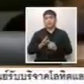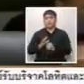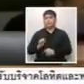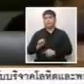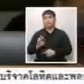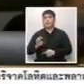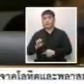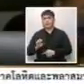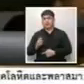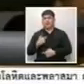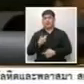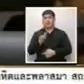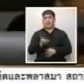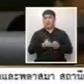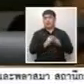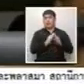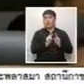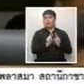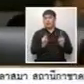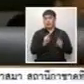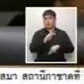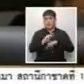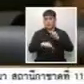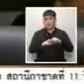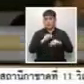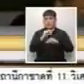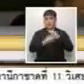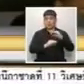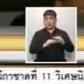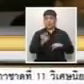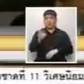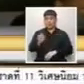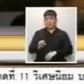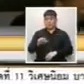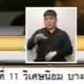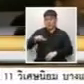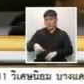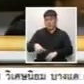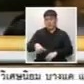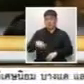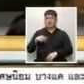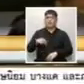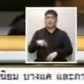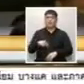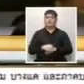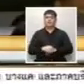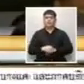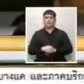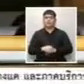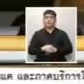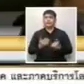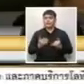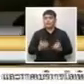ษฎรตั้งกรรมาธิการวิสามันตรวจสอบโครงการก่อสร้างอาคารรัฐสภาแห่งใหม่นะคะเนื่องจาก